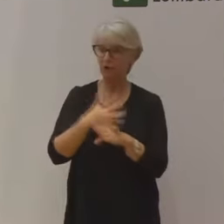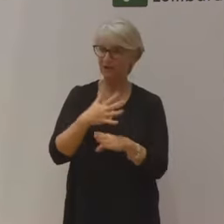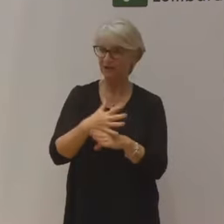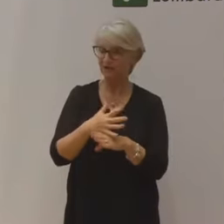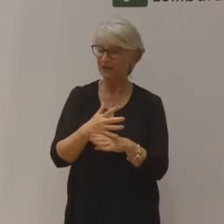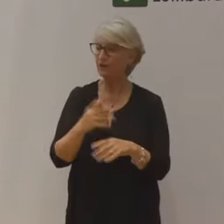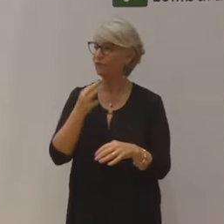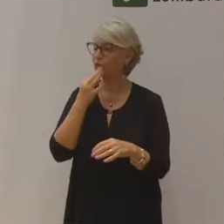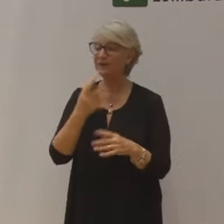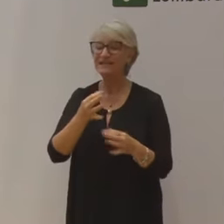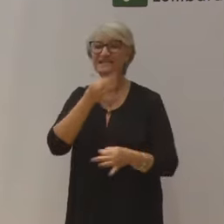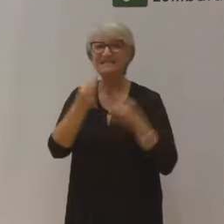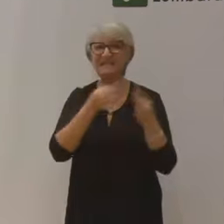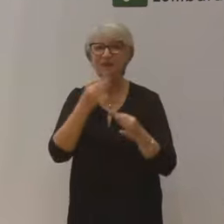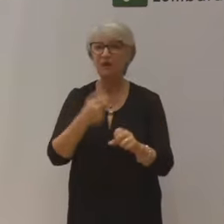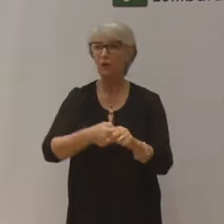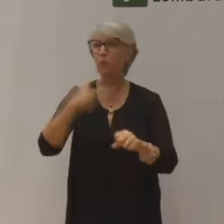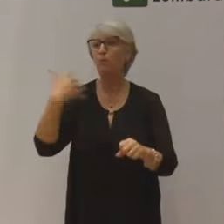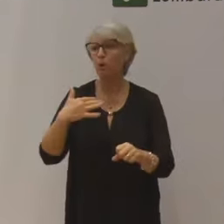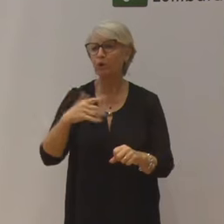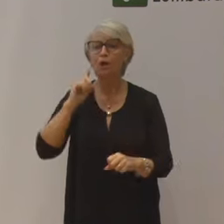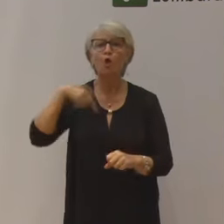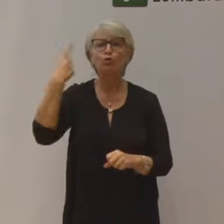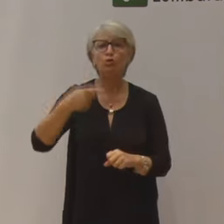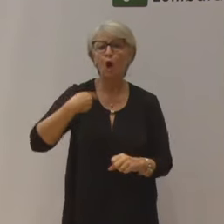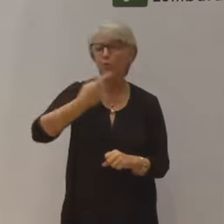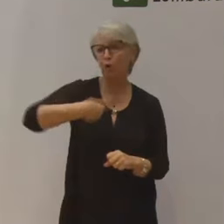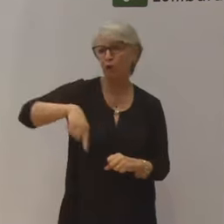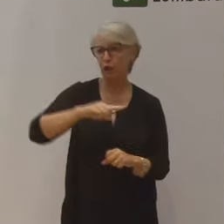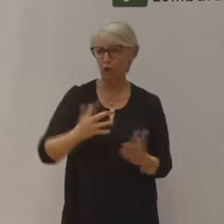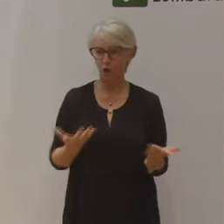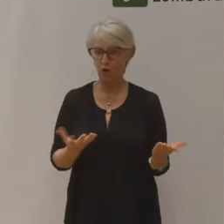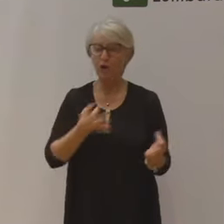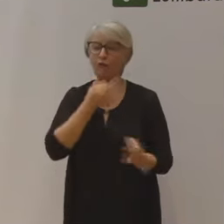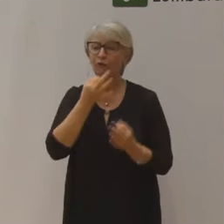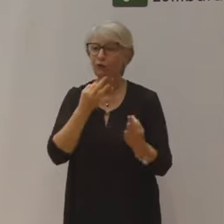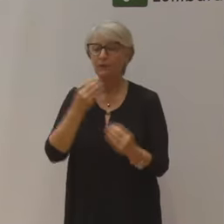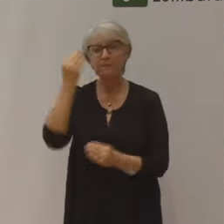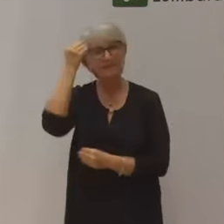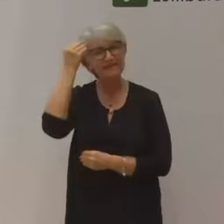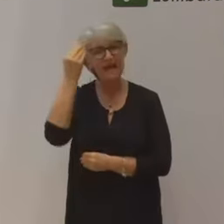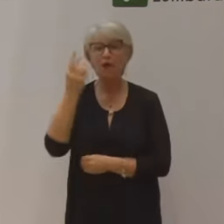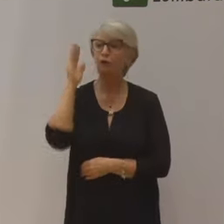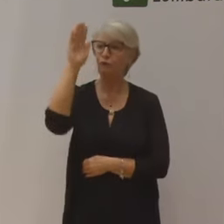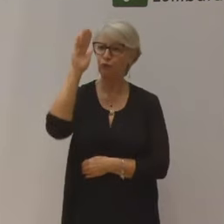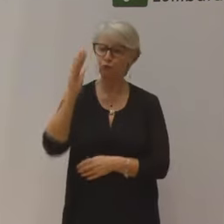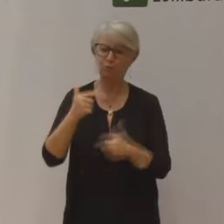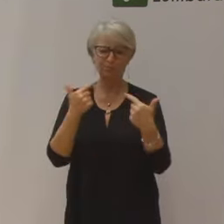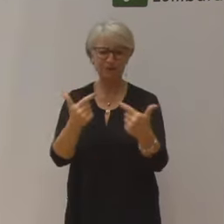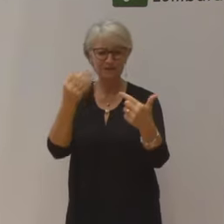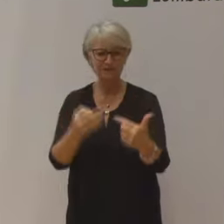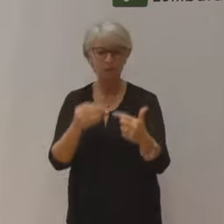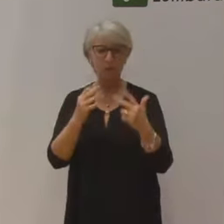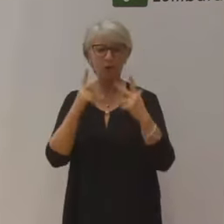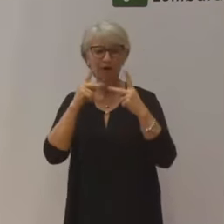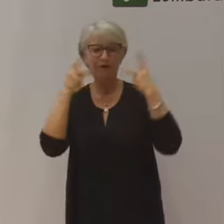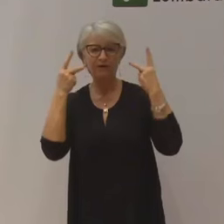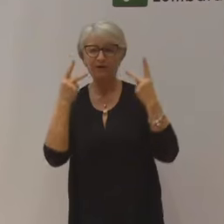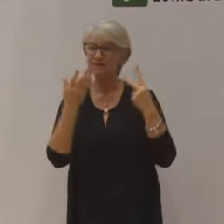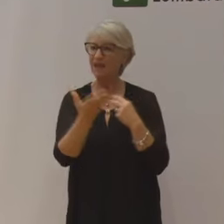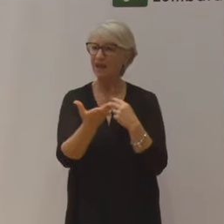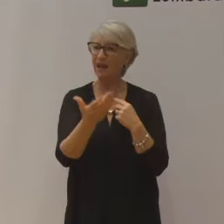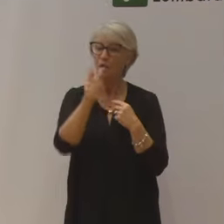al significato del dopo di noi, che sta ad indicare il pensare al futuro per assicurare un futuro sereno alle persone